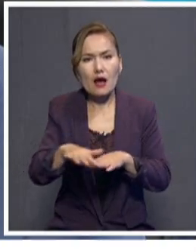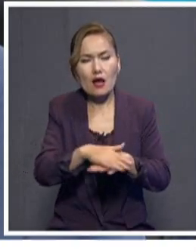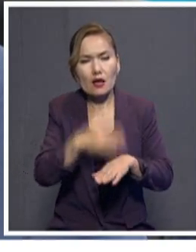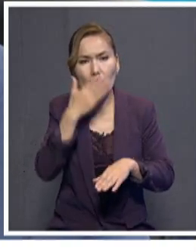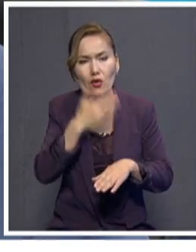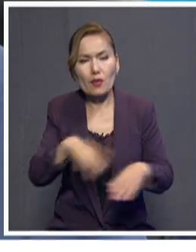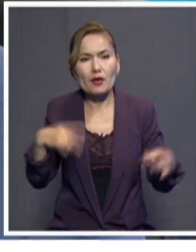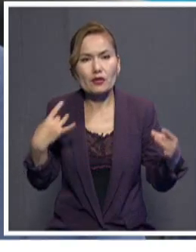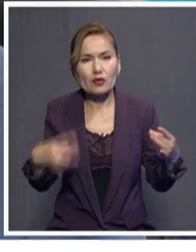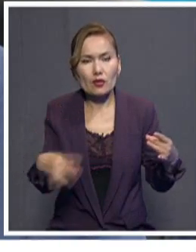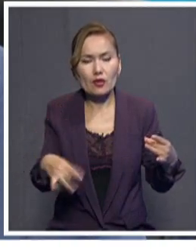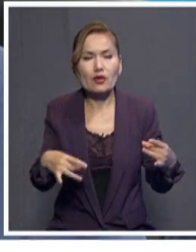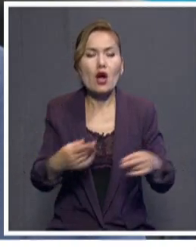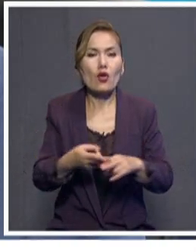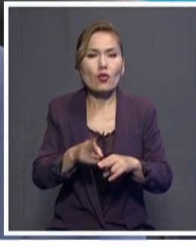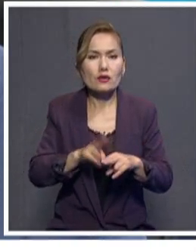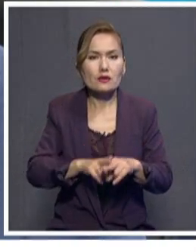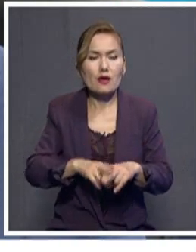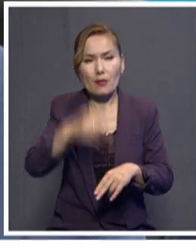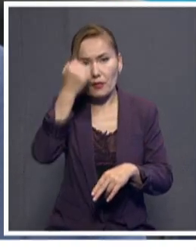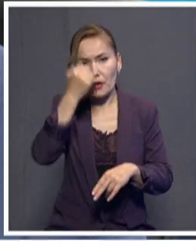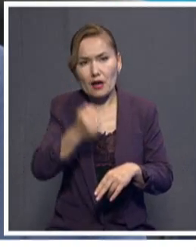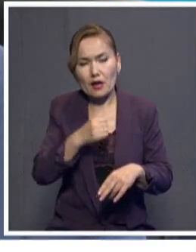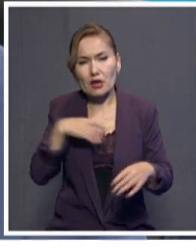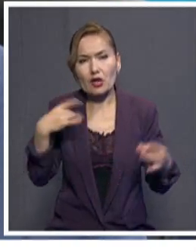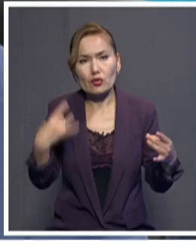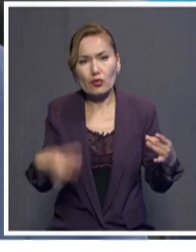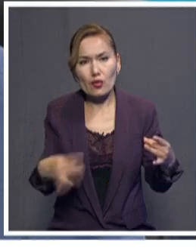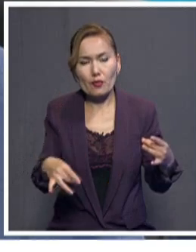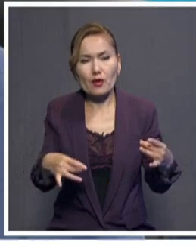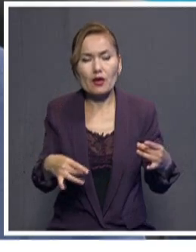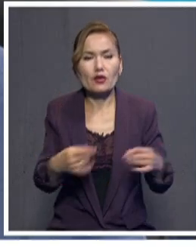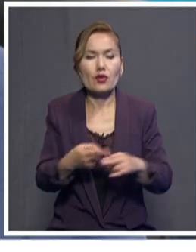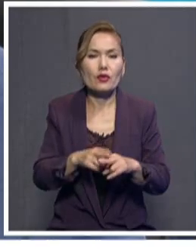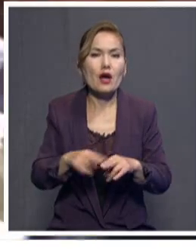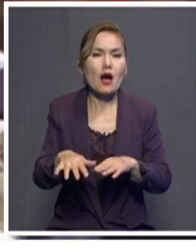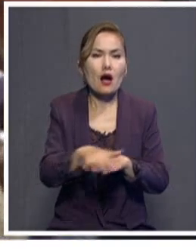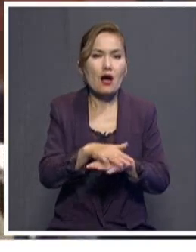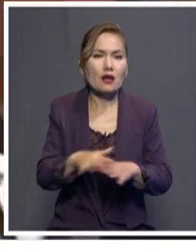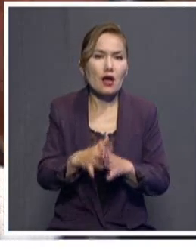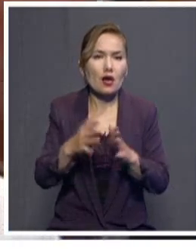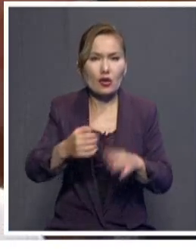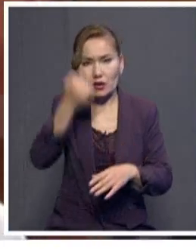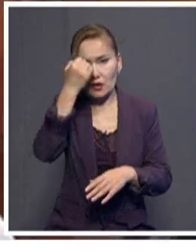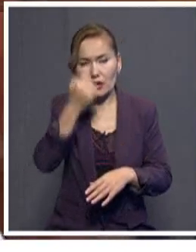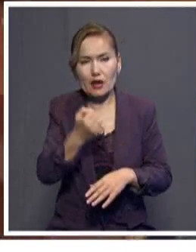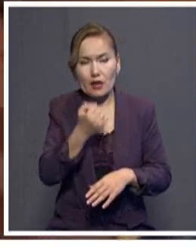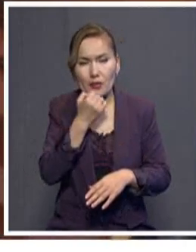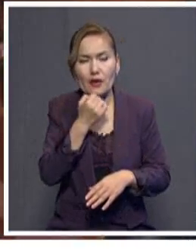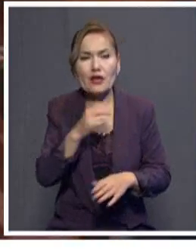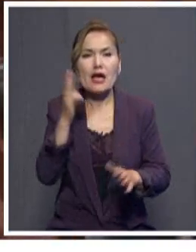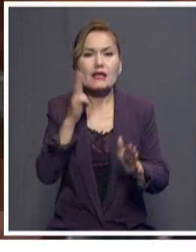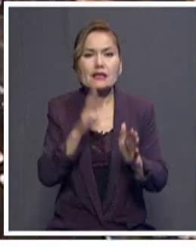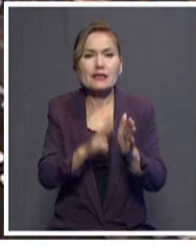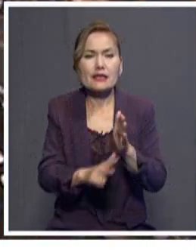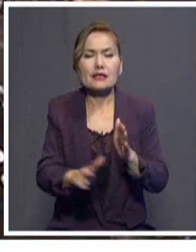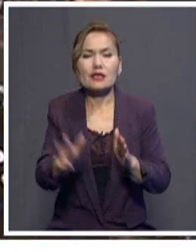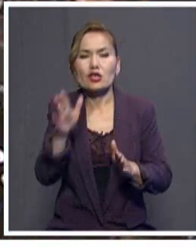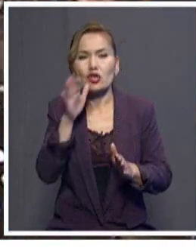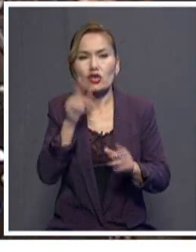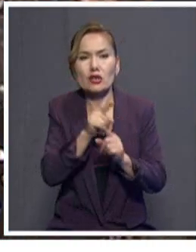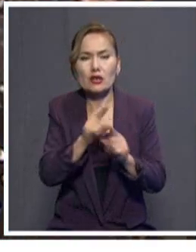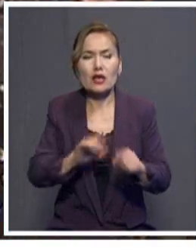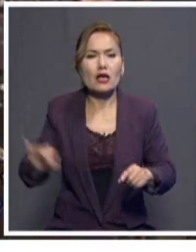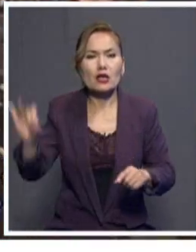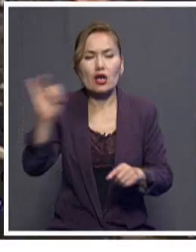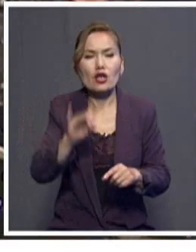Осындай дәрежеге жетуіміз бірден бір халықтың арқасы. Бүгінде 83 жылдық тарихы бар өнер ұжымының